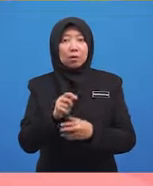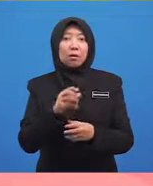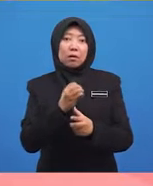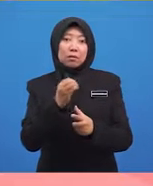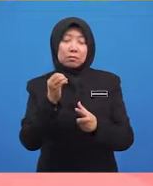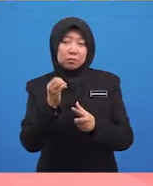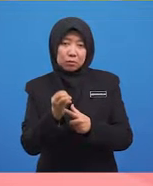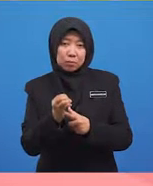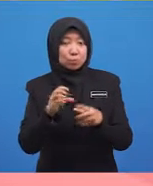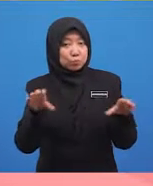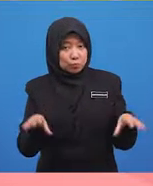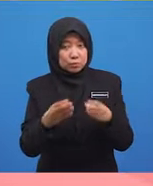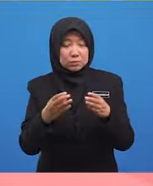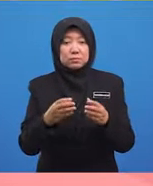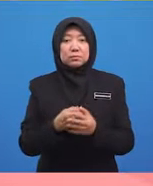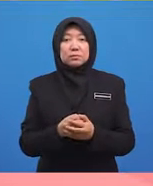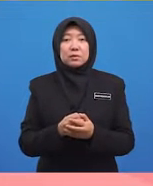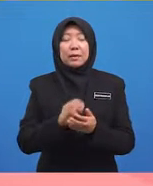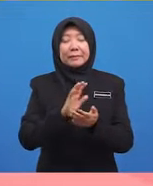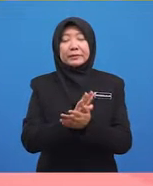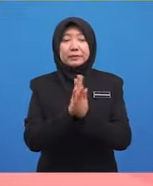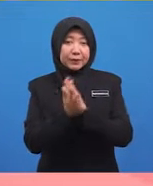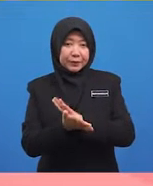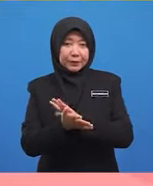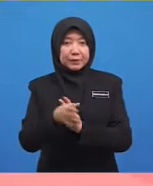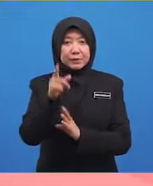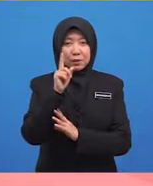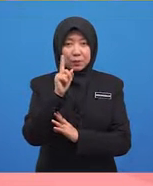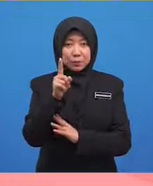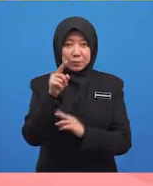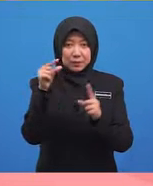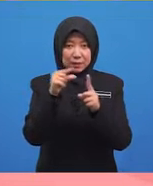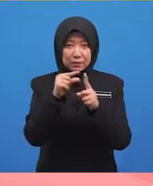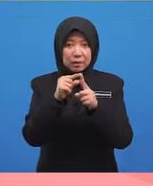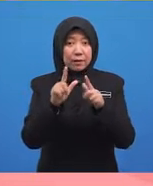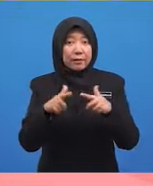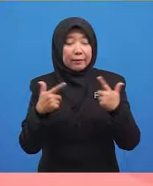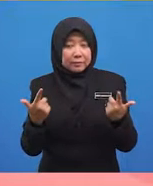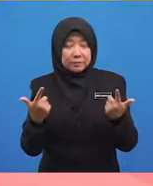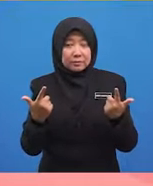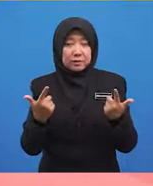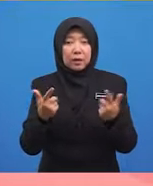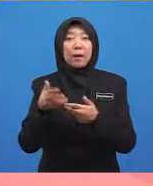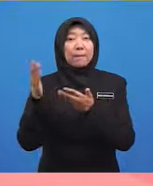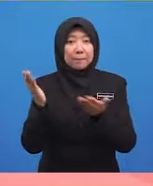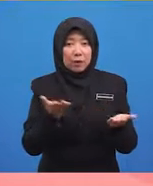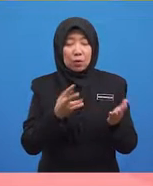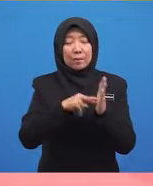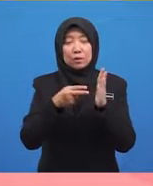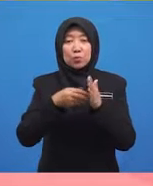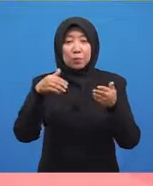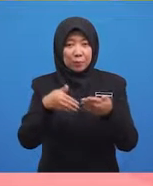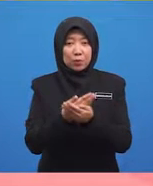atau dirangkaikan, ia menerbitkan satu perkataan lain yang membawa maksud